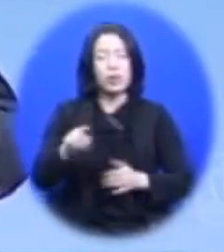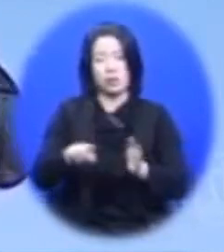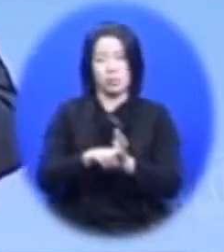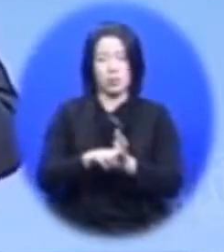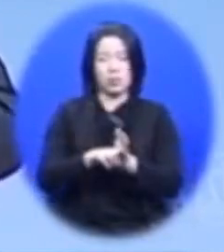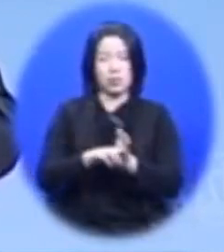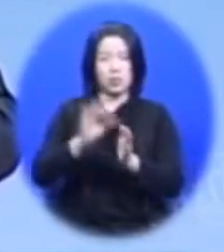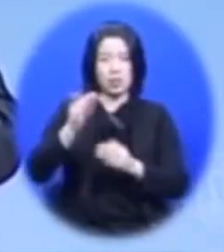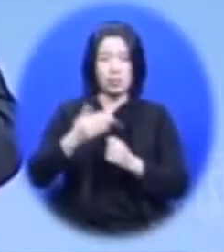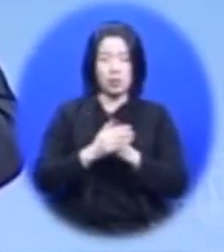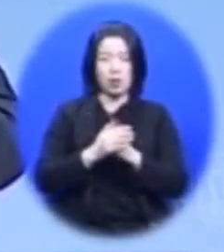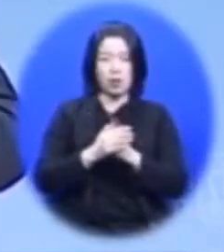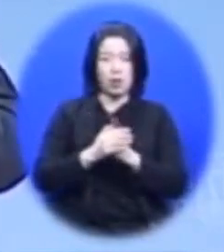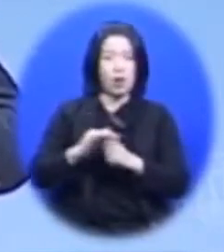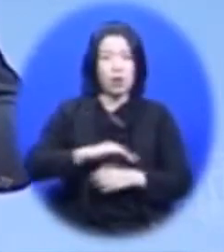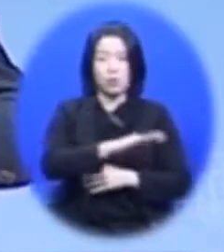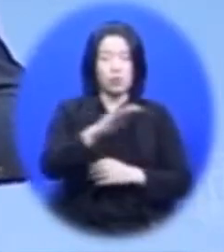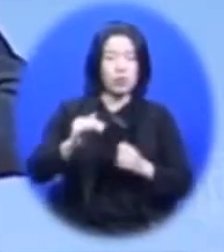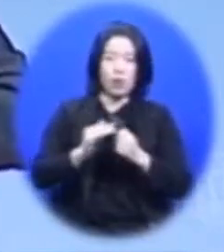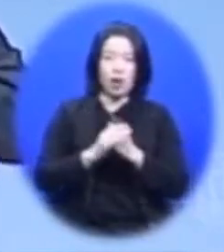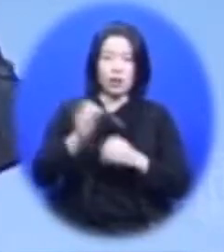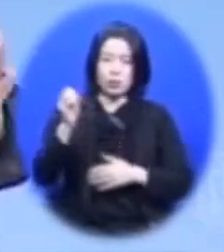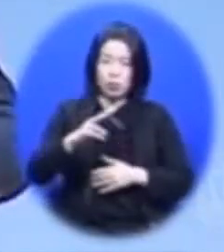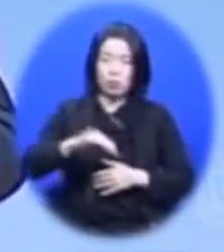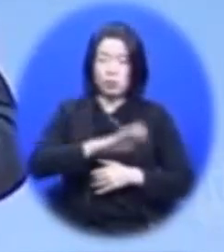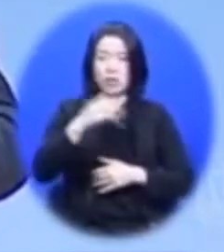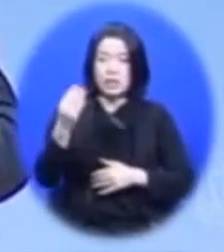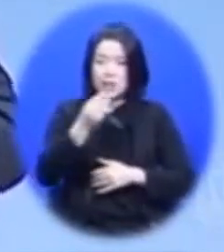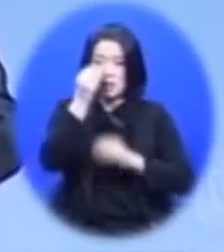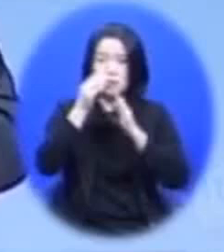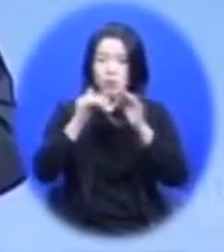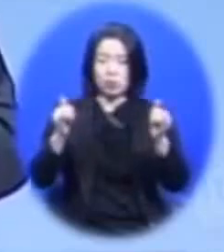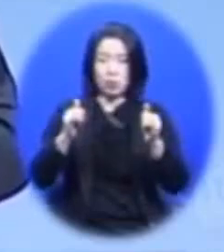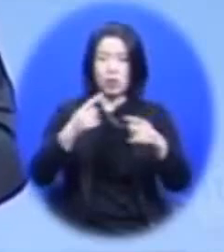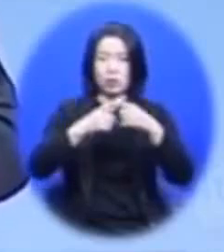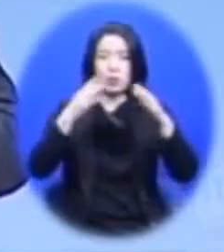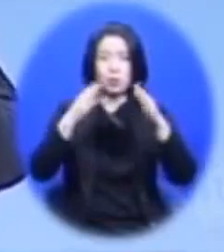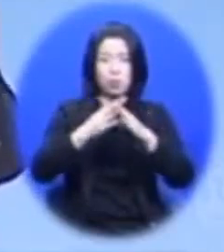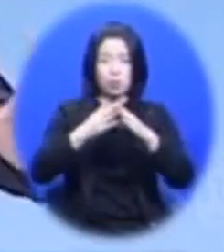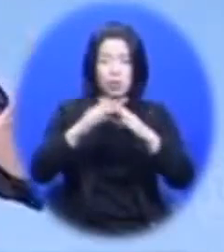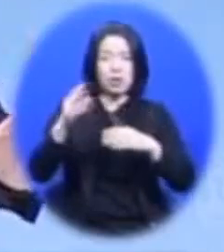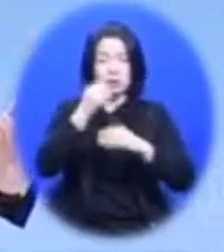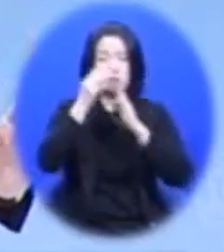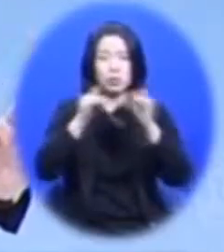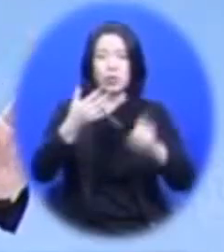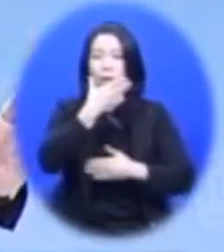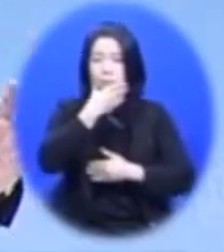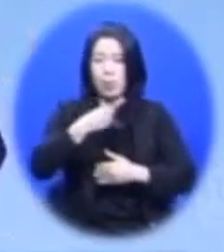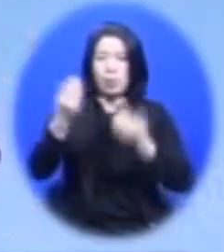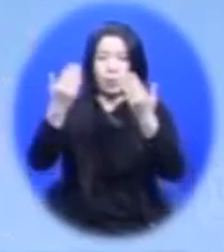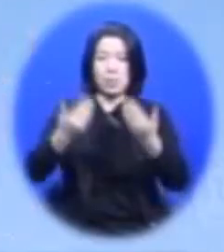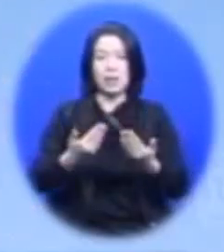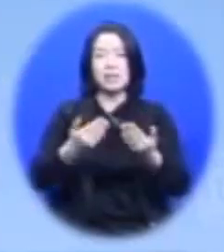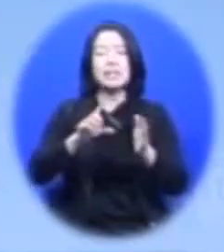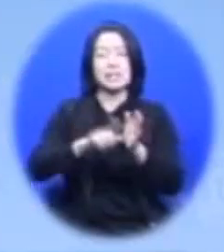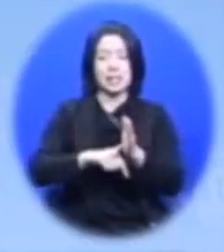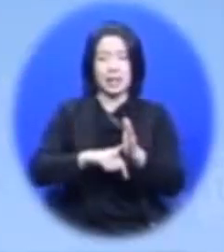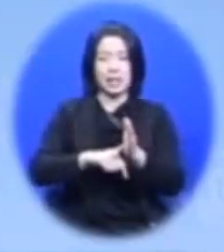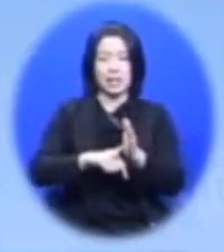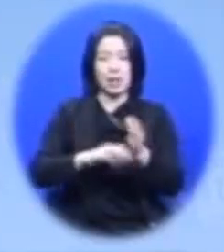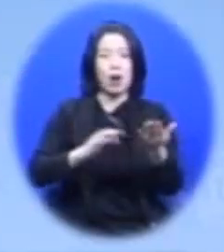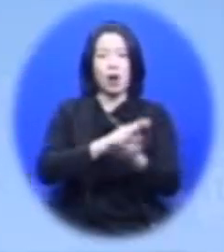이건 우리와 또 우리 성도들이, 교회와 성도들이 복을 받는 시간이에요. 그 헌금